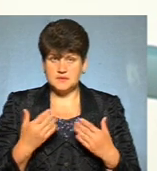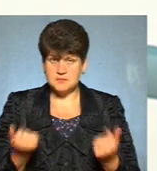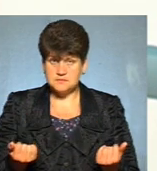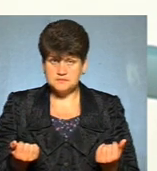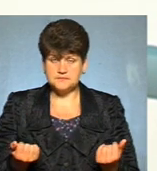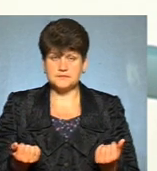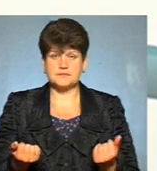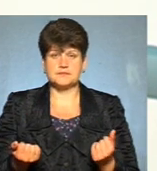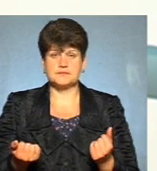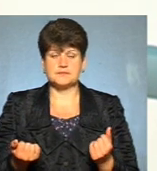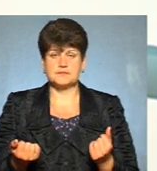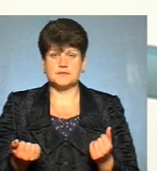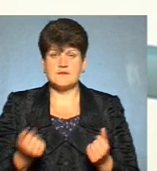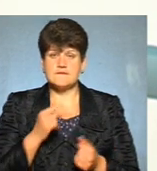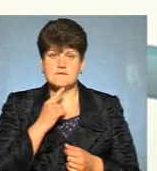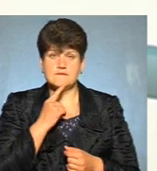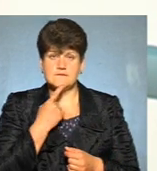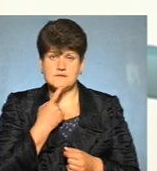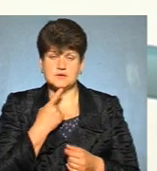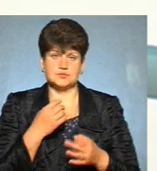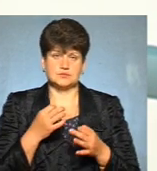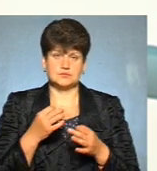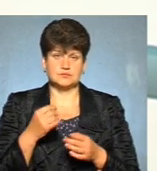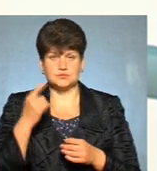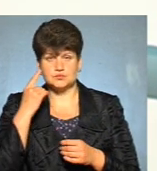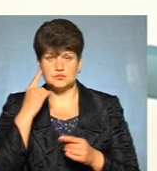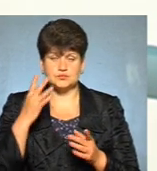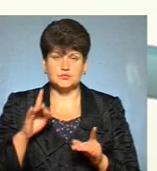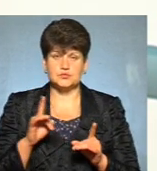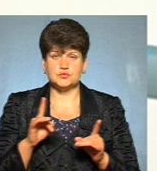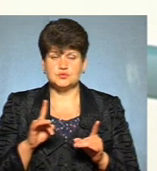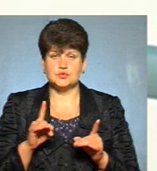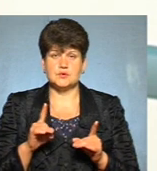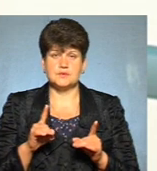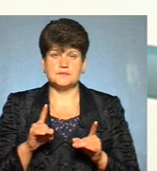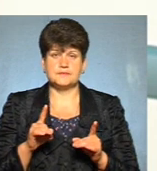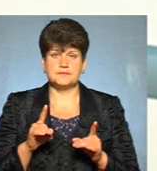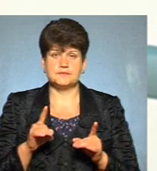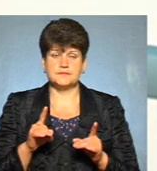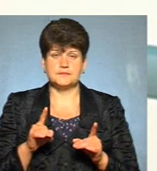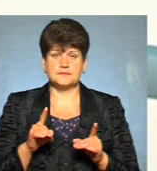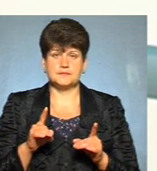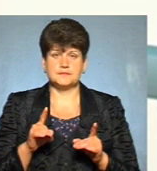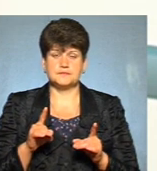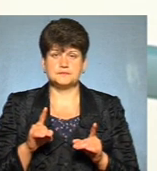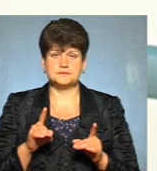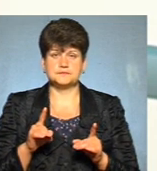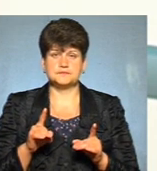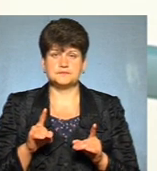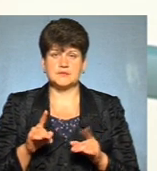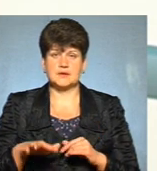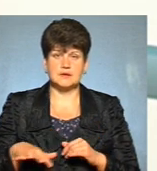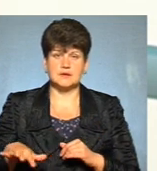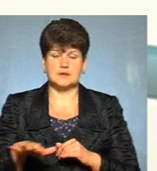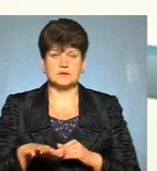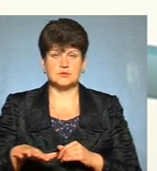і важко допустити, що якась, скажімо, лінія умовна на